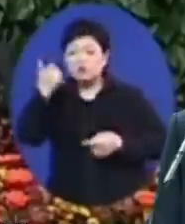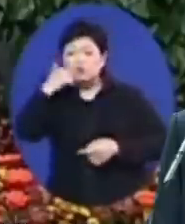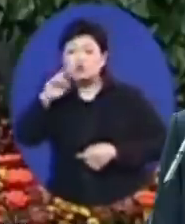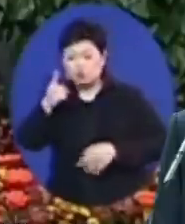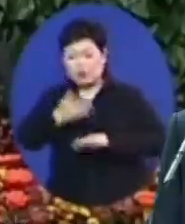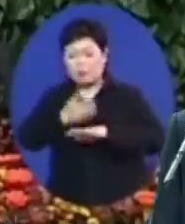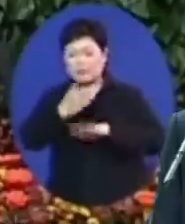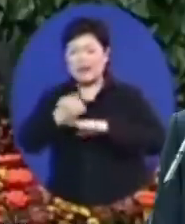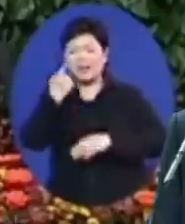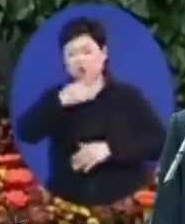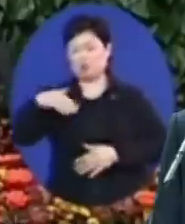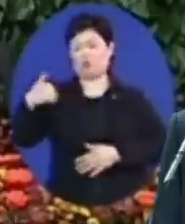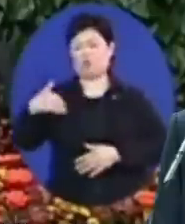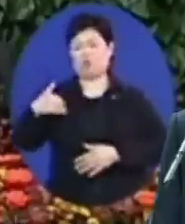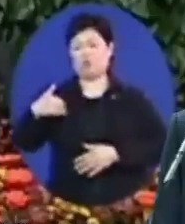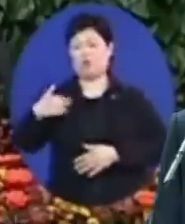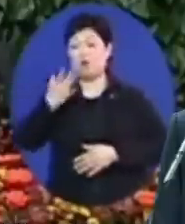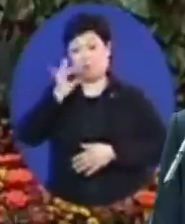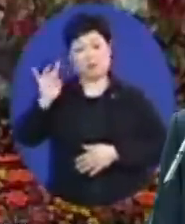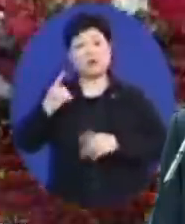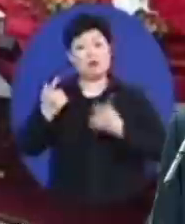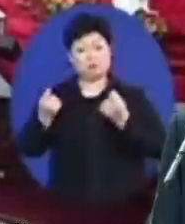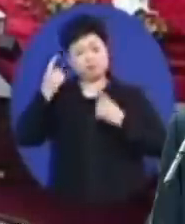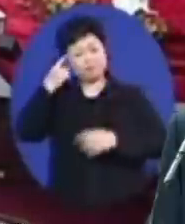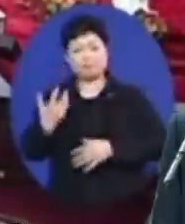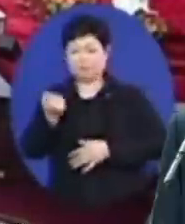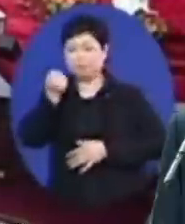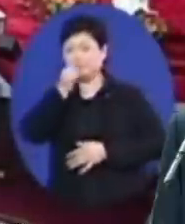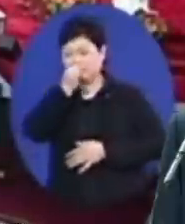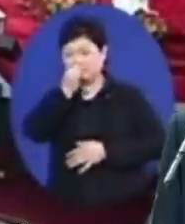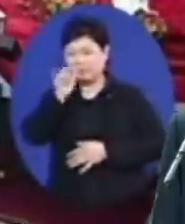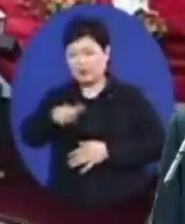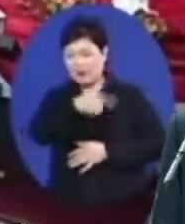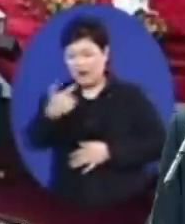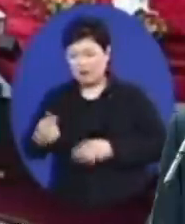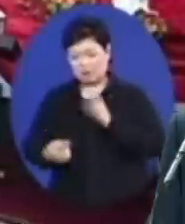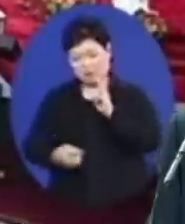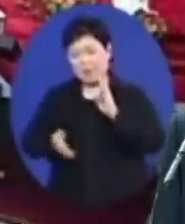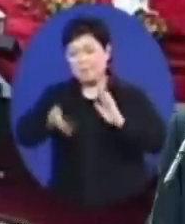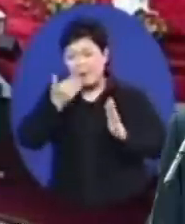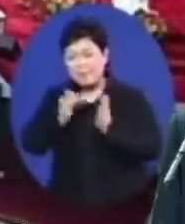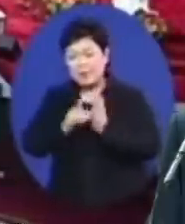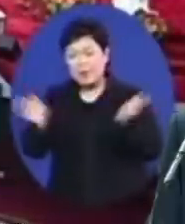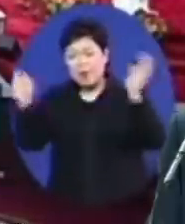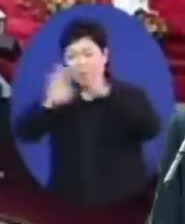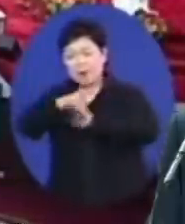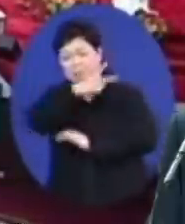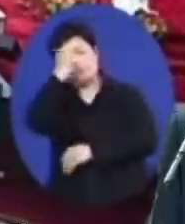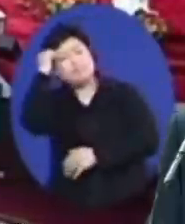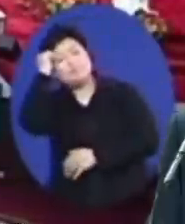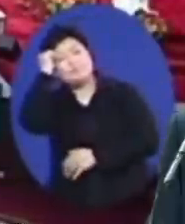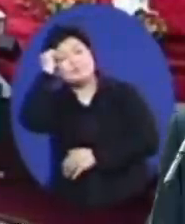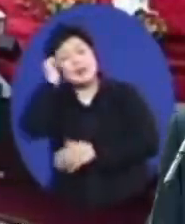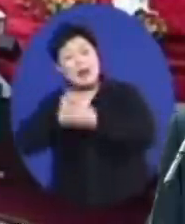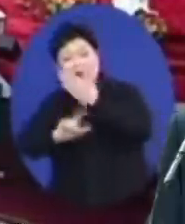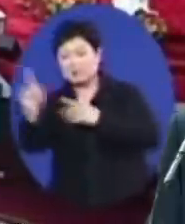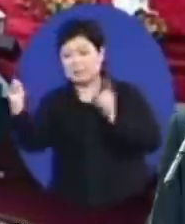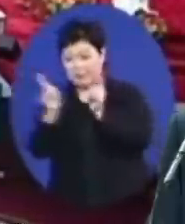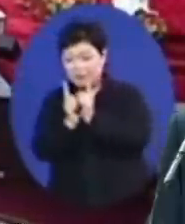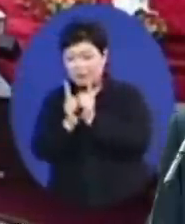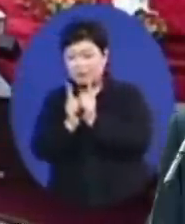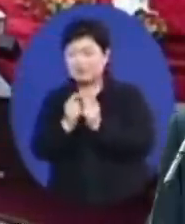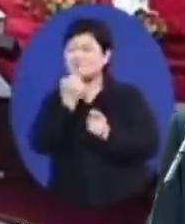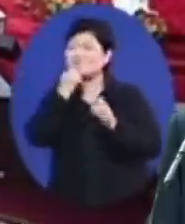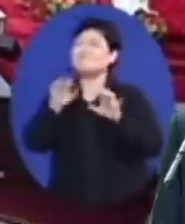모르고 그거야 당연한 것이라고 말한다. 하루 세 끼 밥 먹고 밤이 오면 잠자고 다음날 아침에 만난다는 건